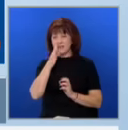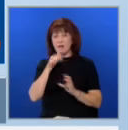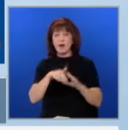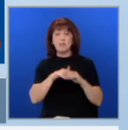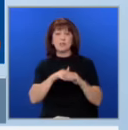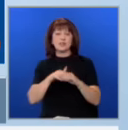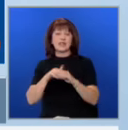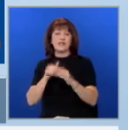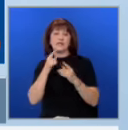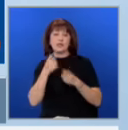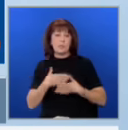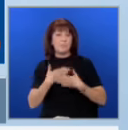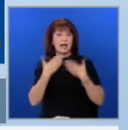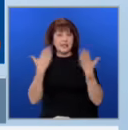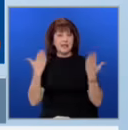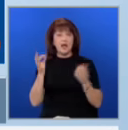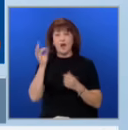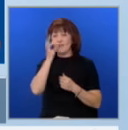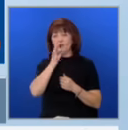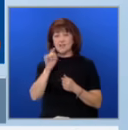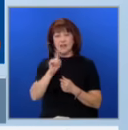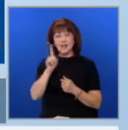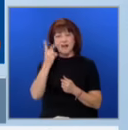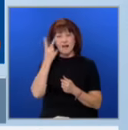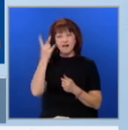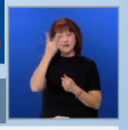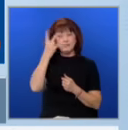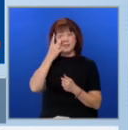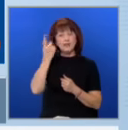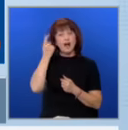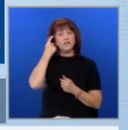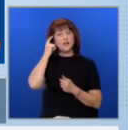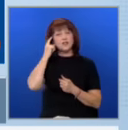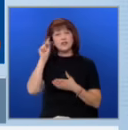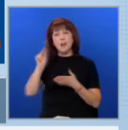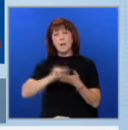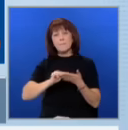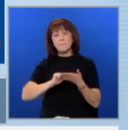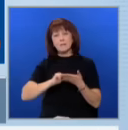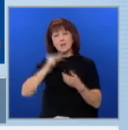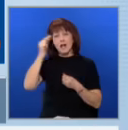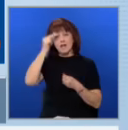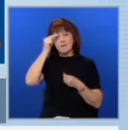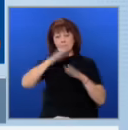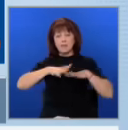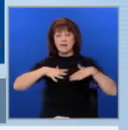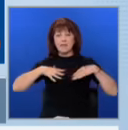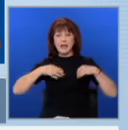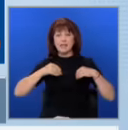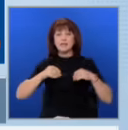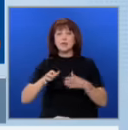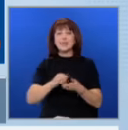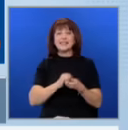за празника, но всъщност въобще не осъзнават това, което пише на българския парламент. Съединението прави